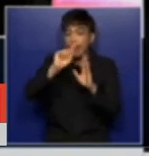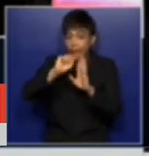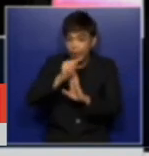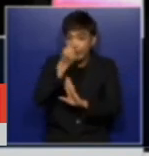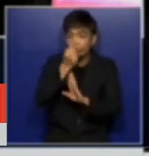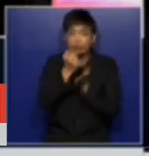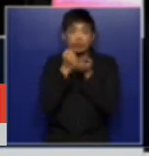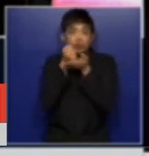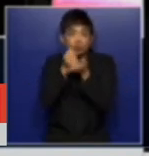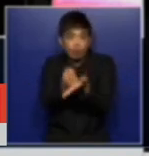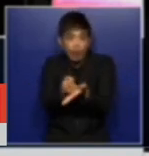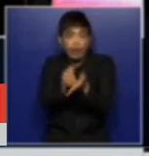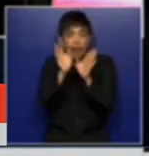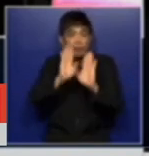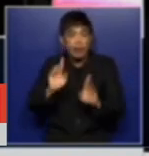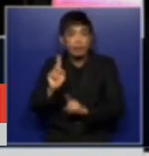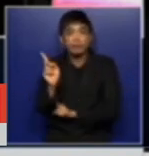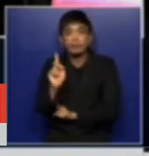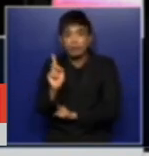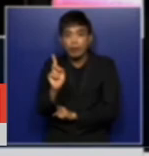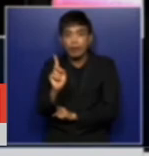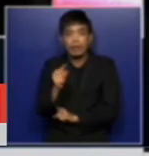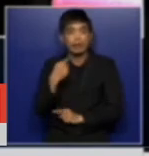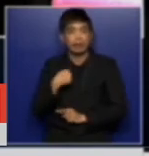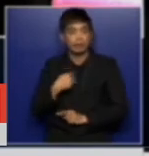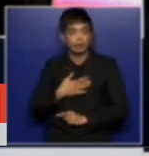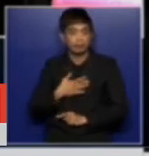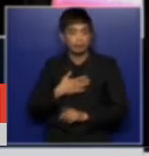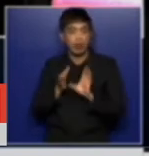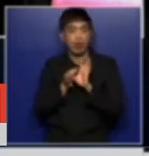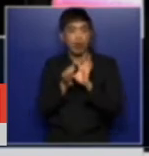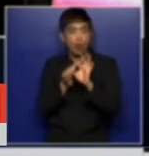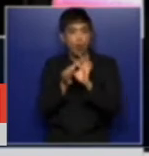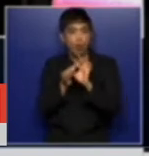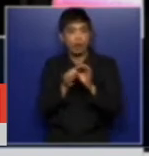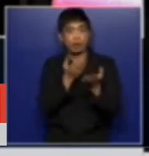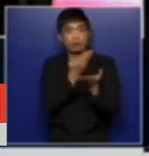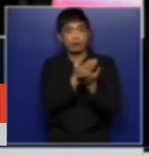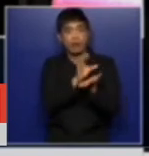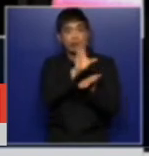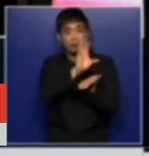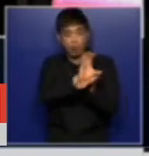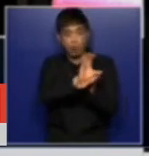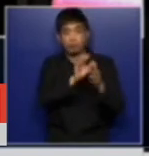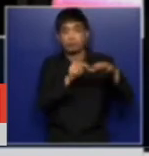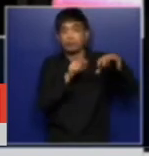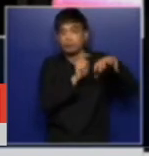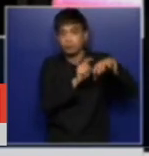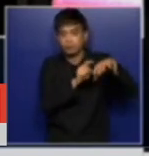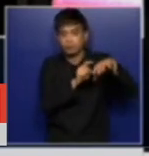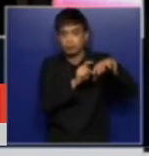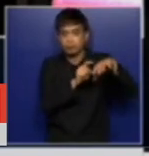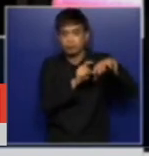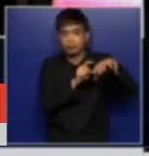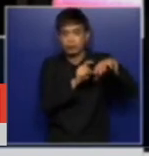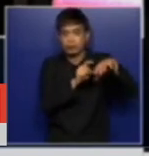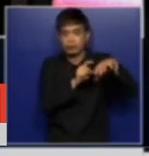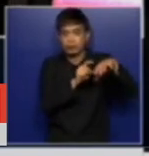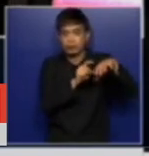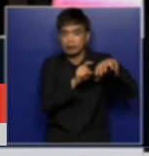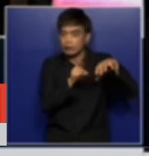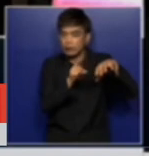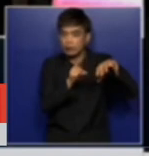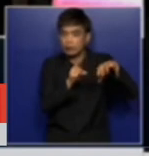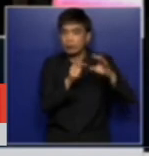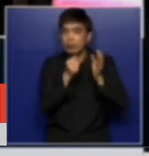ย่างไรผมเป็นห่วงว่าสถาบันการเงินนั้นจะเป็นตัวที่ทำให้ชุดดึงเศรษฐกิจลง